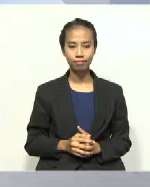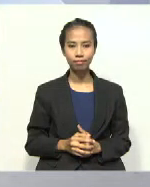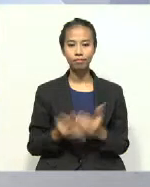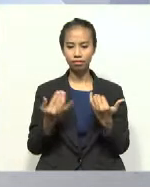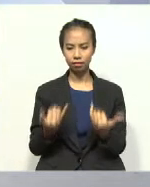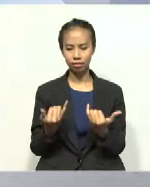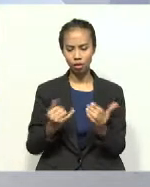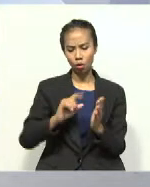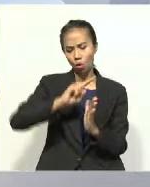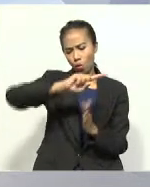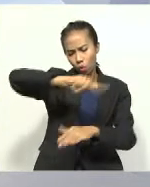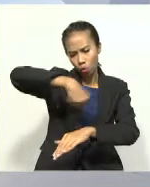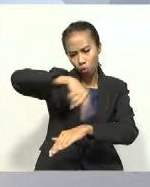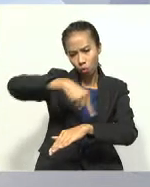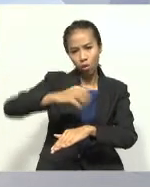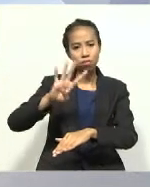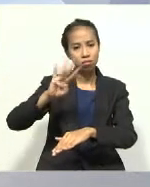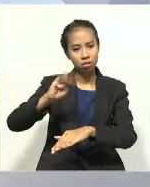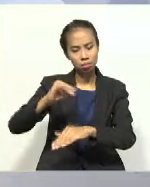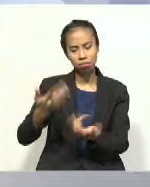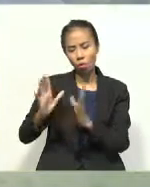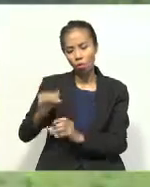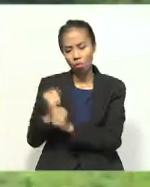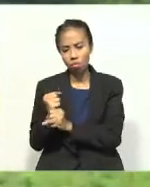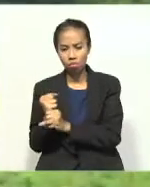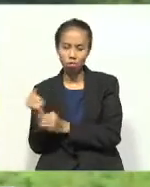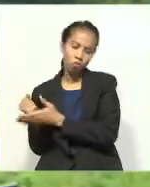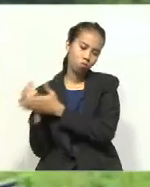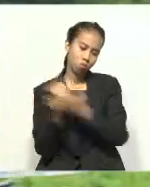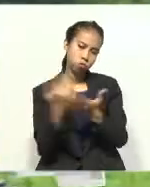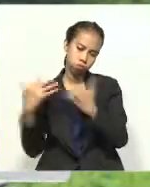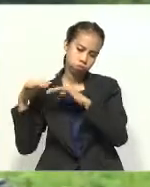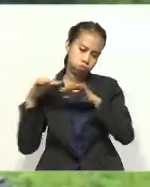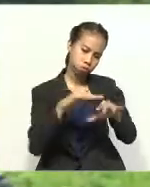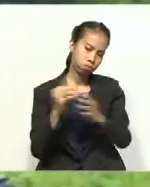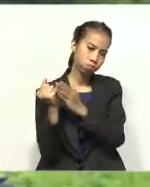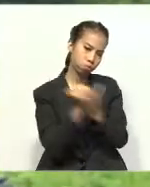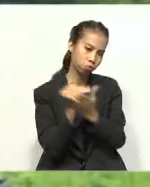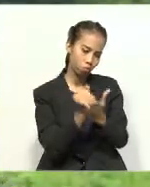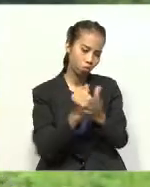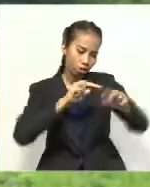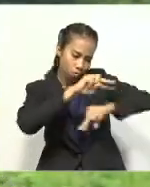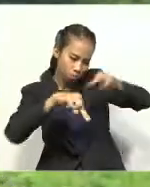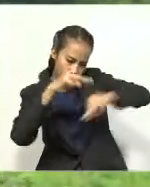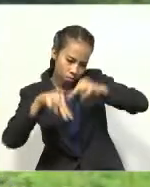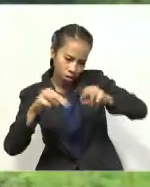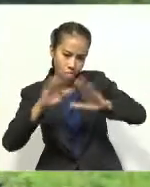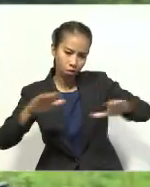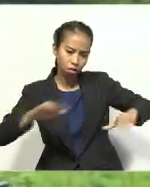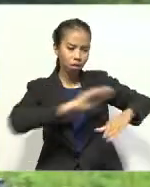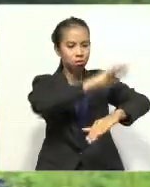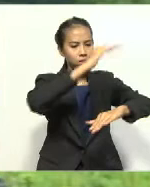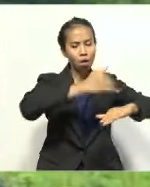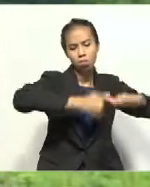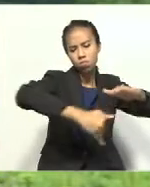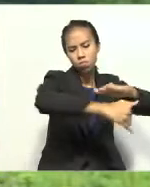กว่า40ชั่วโมงแล้วนะครับที่เจ้าหน้าที่จากทุกฝ่ายได้ระดมกำลังกันเข้ามาเพื่อที่จะติดตามช่วยเหลือค้นหากลุ่มเด็กที่ติดอยู่ภาย